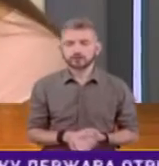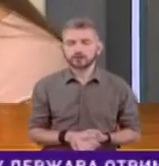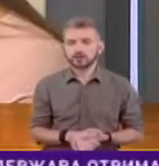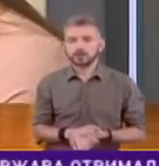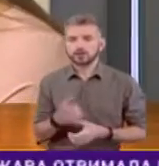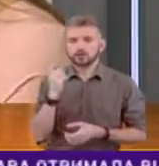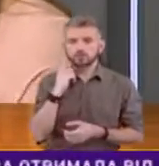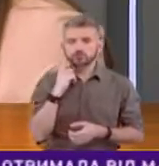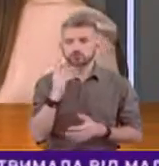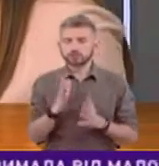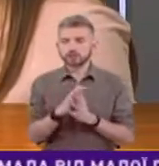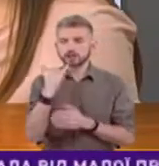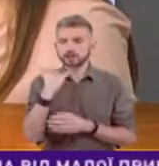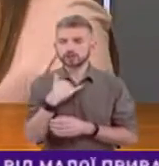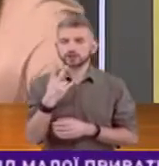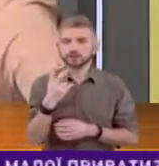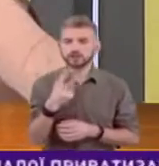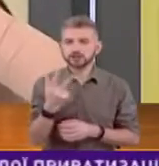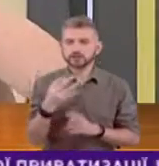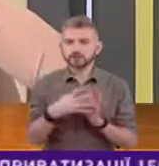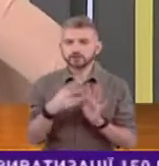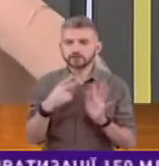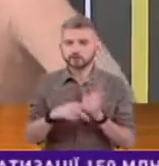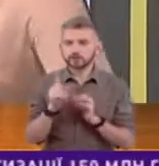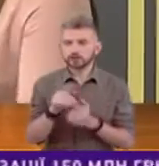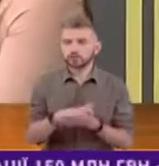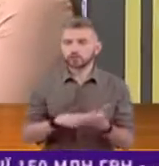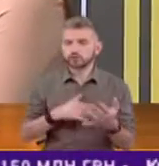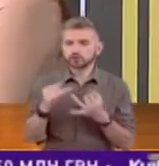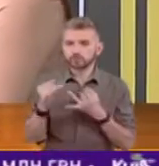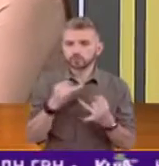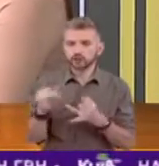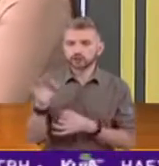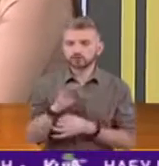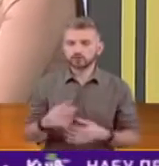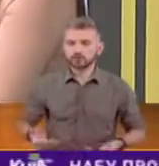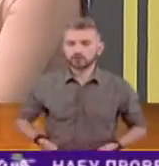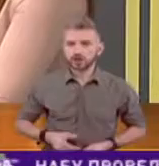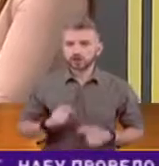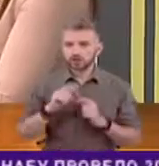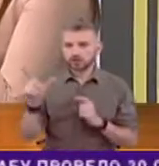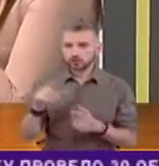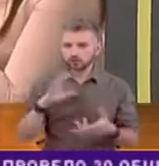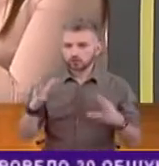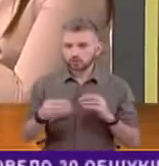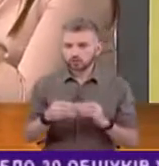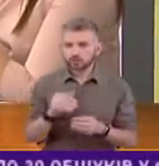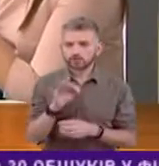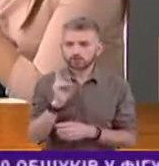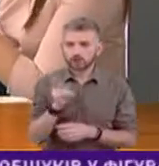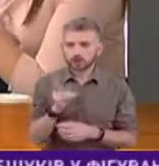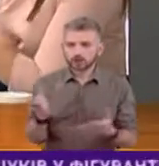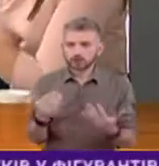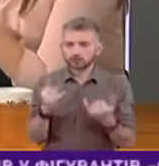Почули, долучайтеся, 223-0881. Пане Вадиме, продовжимо спілкуватися з приводу життя на Райдужному. Отже, ФОК, який